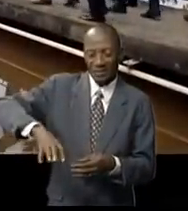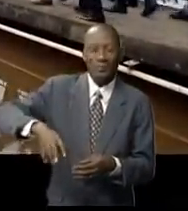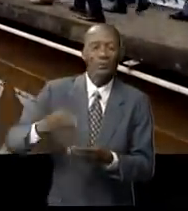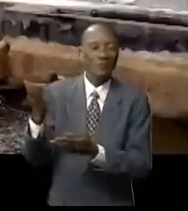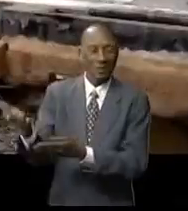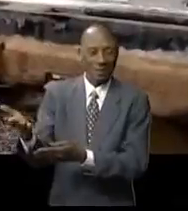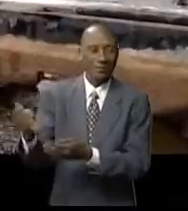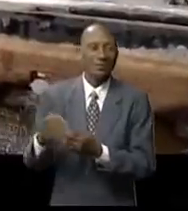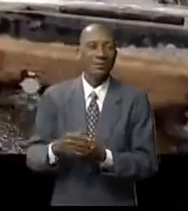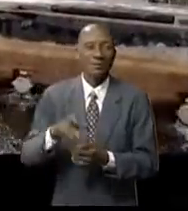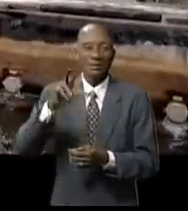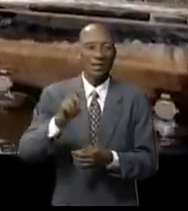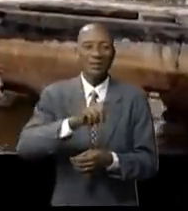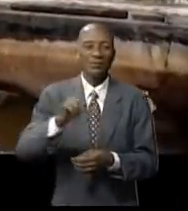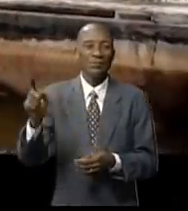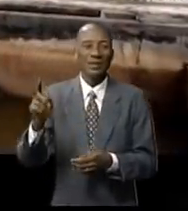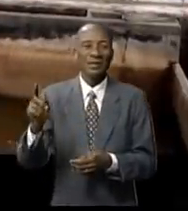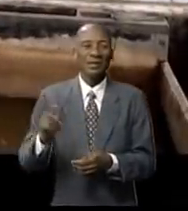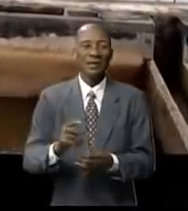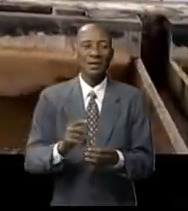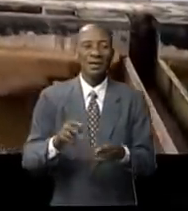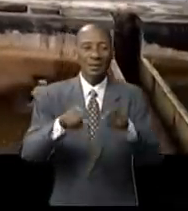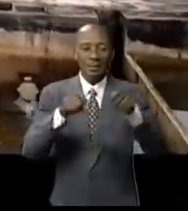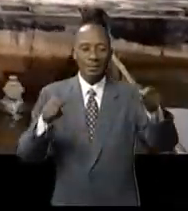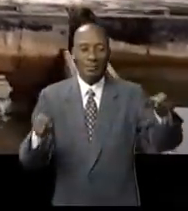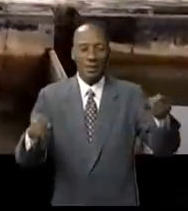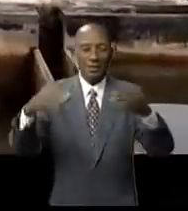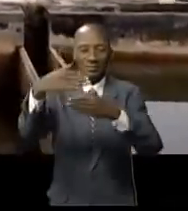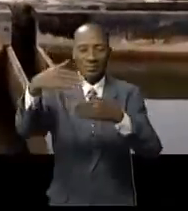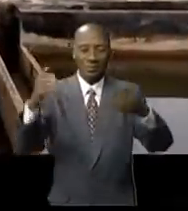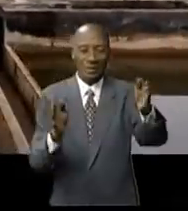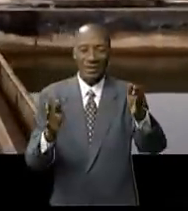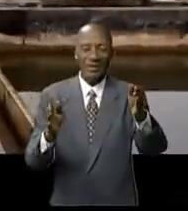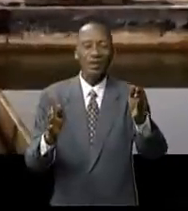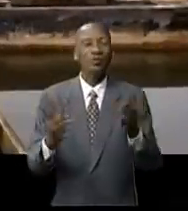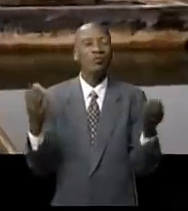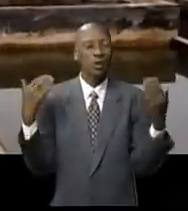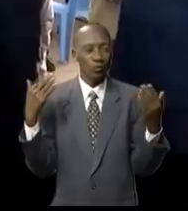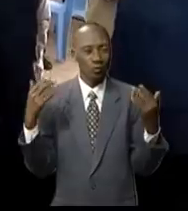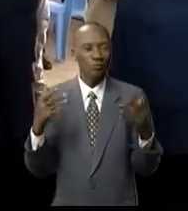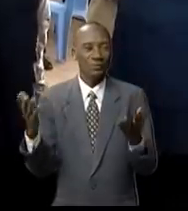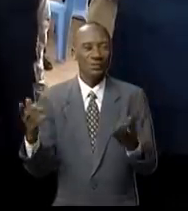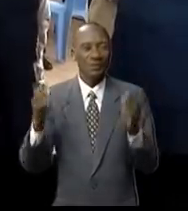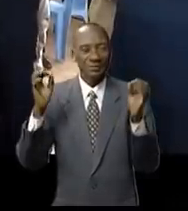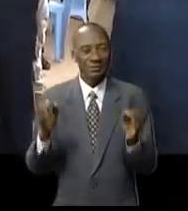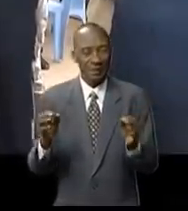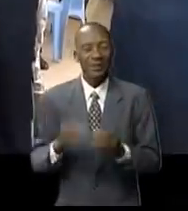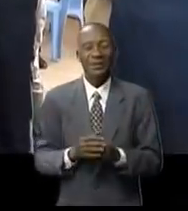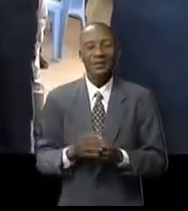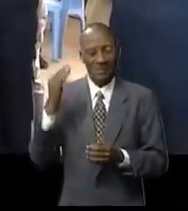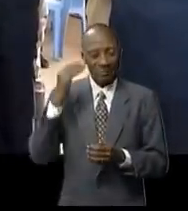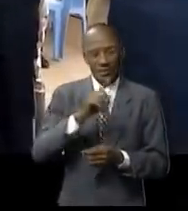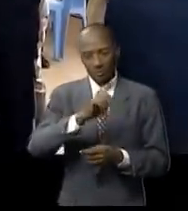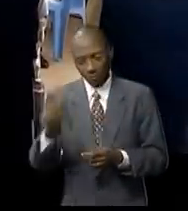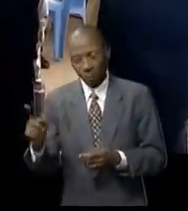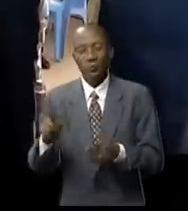capacité de 30 000 mètres cubes pendant le régime normal. Olivier Mwendiamukalin a reçu les explications sur son